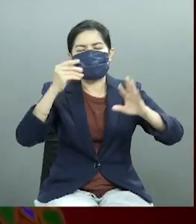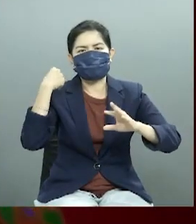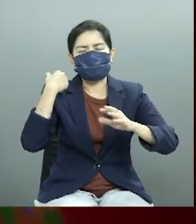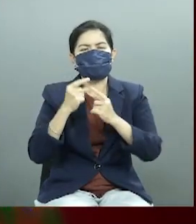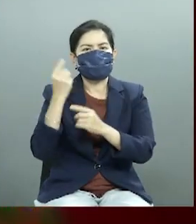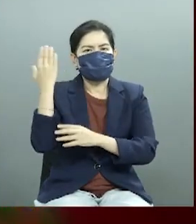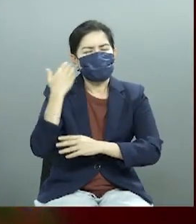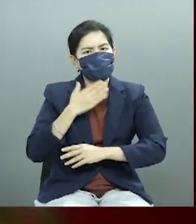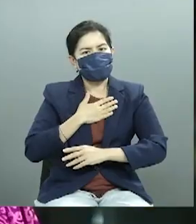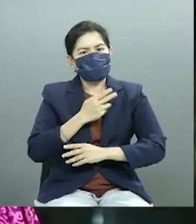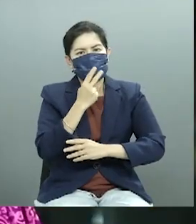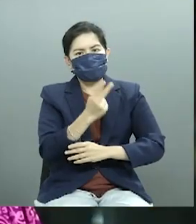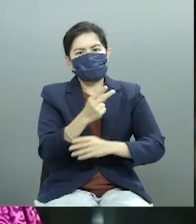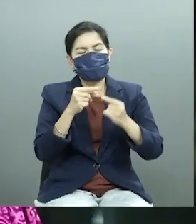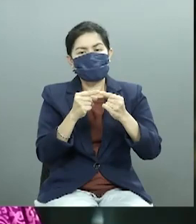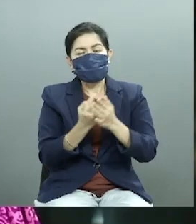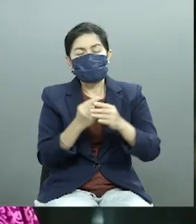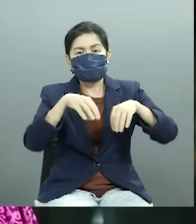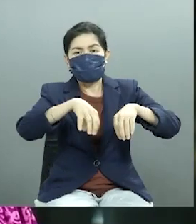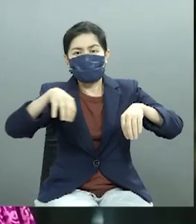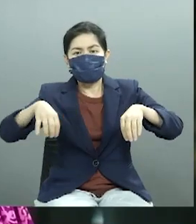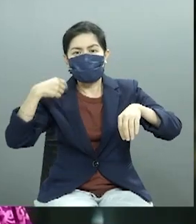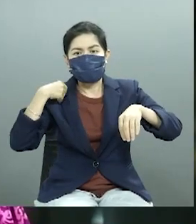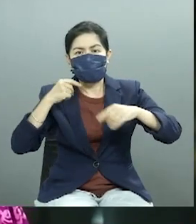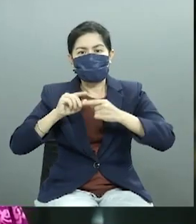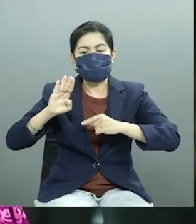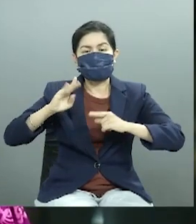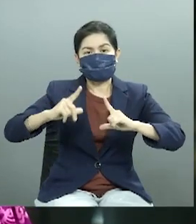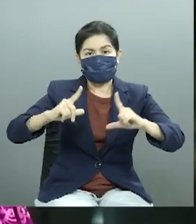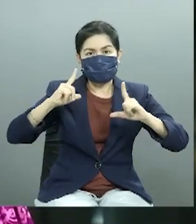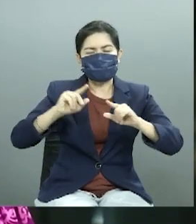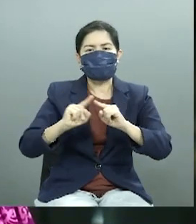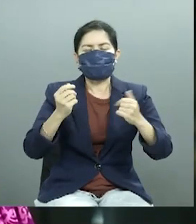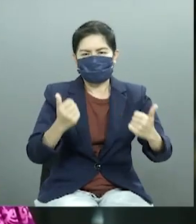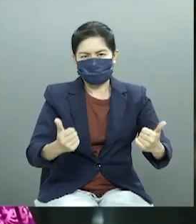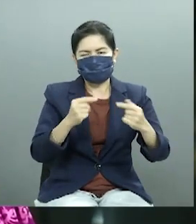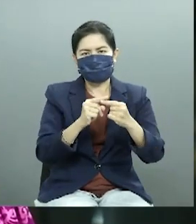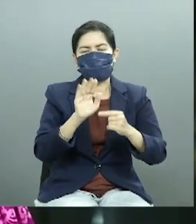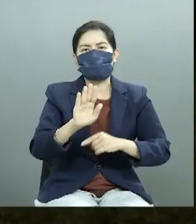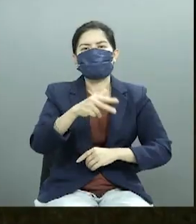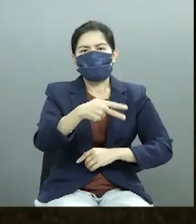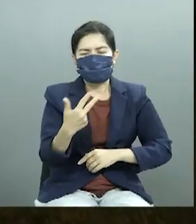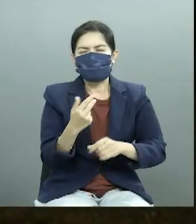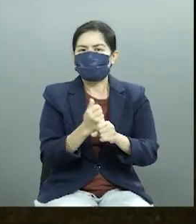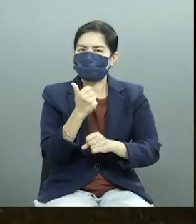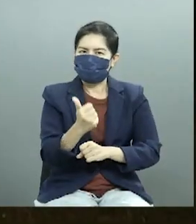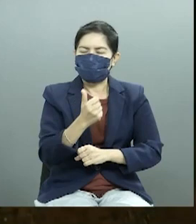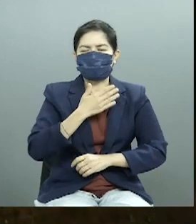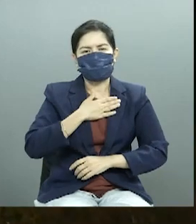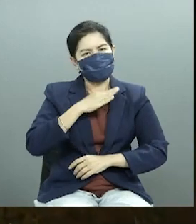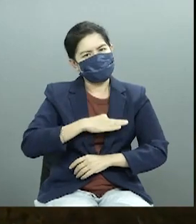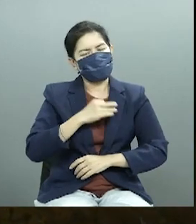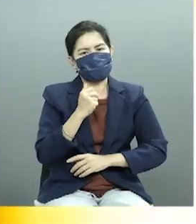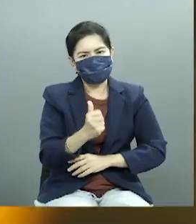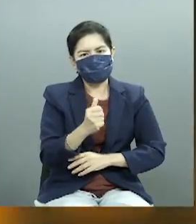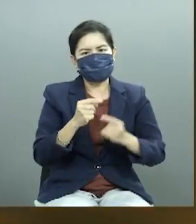หรือ NHK มีซีรีส์มาสร้างแรงบันดาลใจดีๆคือตอนนี้เราก็มีแบบนี้เราก็ภูมิใจมากนะคะแล้วก็ละครเรื่องนี้มันละเ